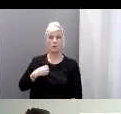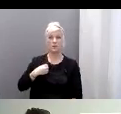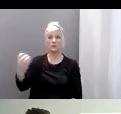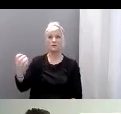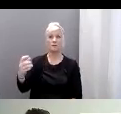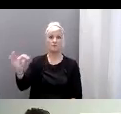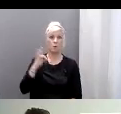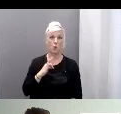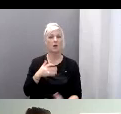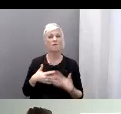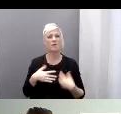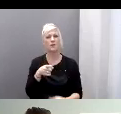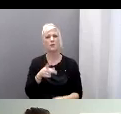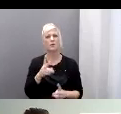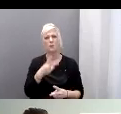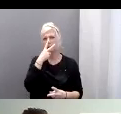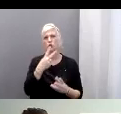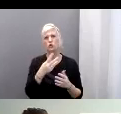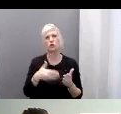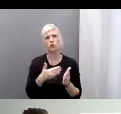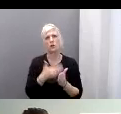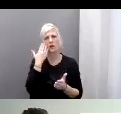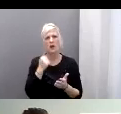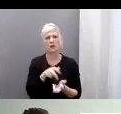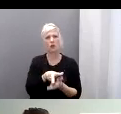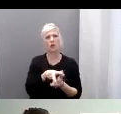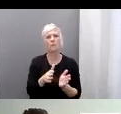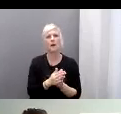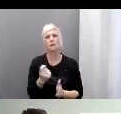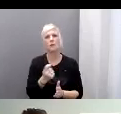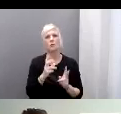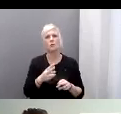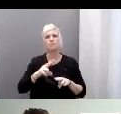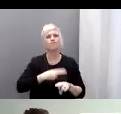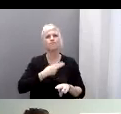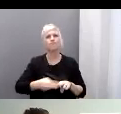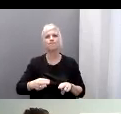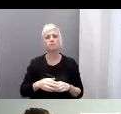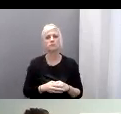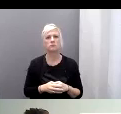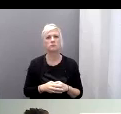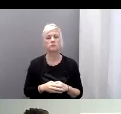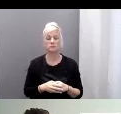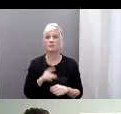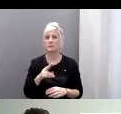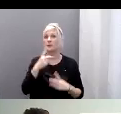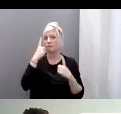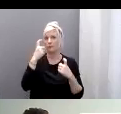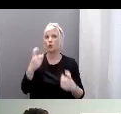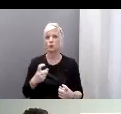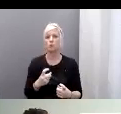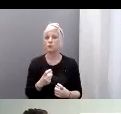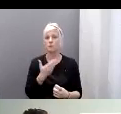säng med någon du inte känner? Och det är ju lite fördomsfullt att inte få samma bemötande som personer